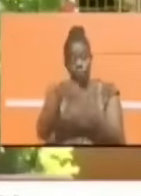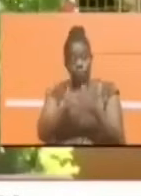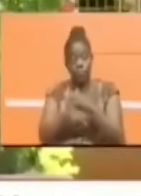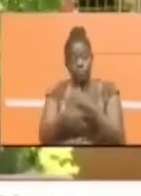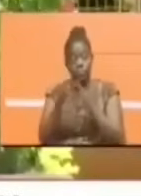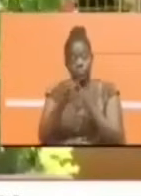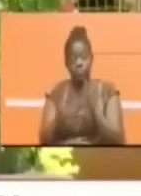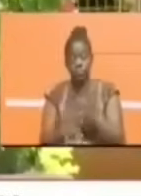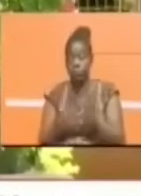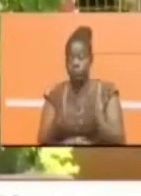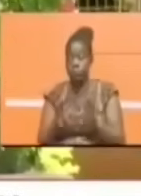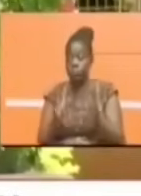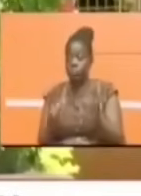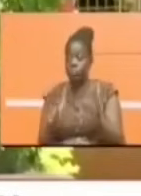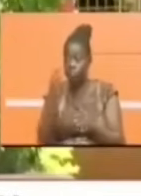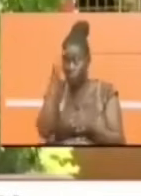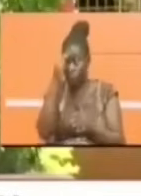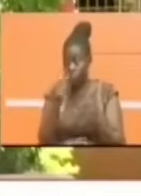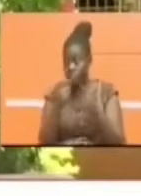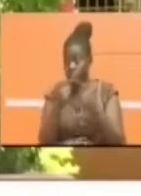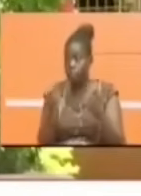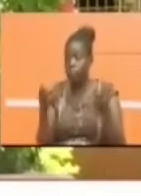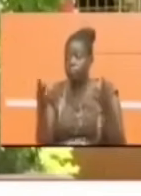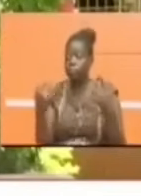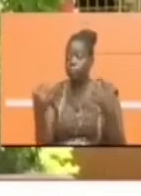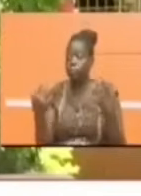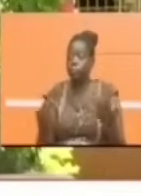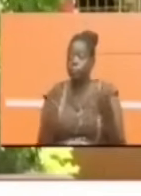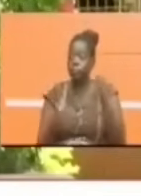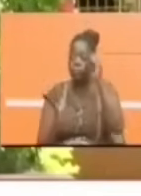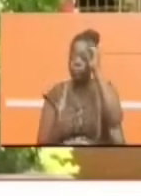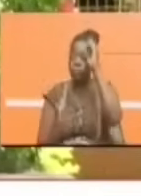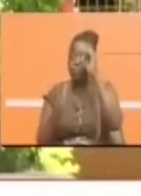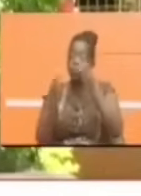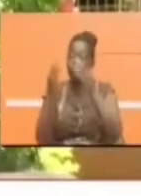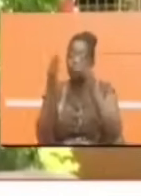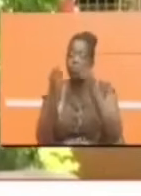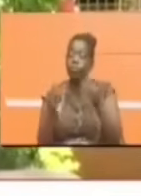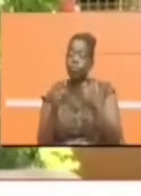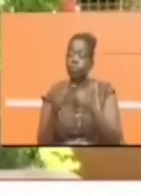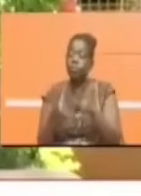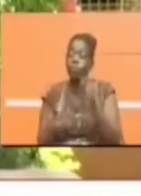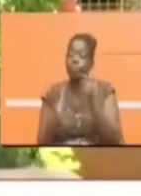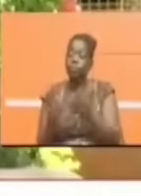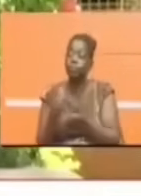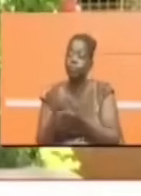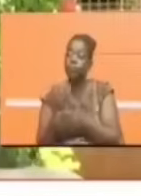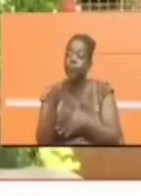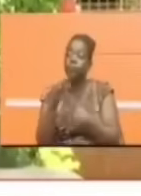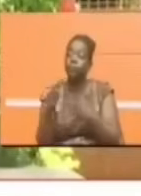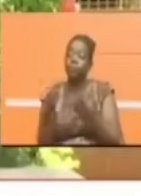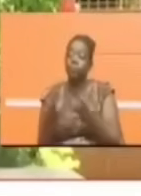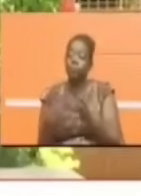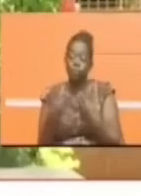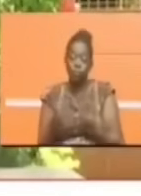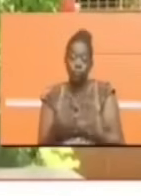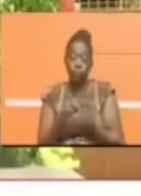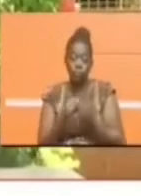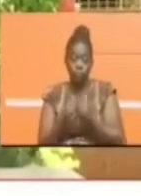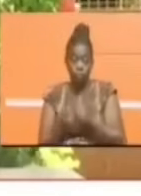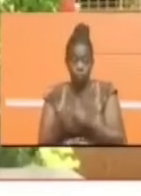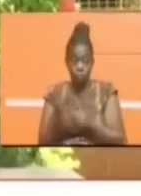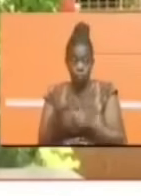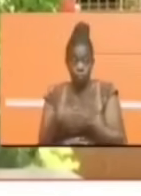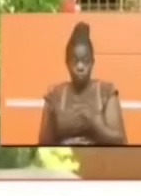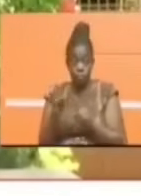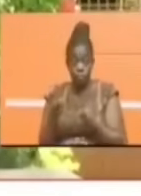Ensoma eno ewaliriza abayizi okusoma emisomo egy'emikono n'okuyiiya ebintu eby'enjawulo ekibayambako mu kugonjoola ebisoomooza ebiri mu